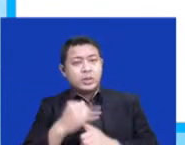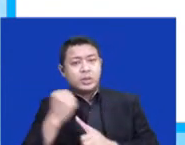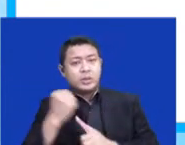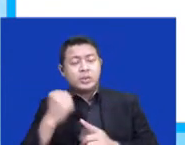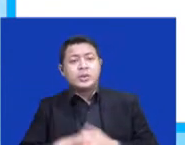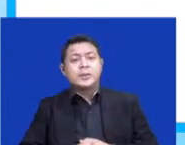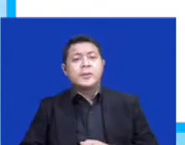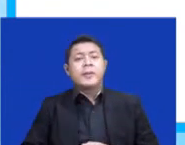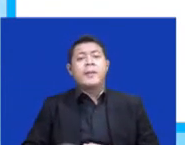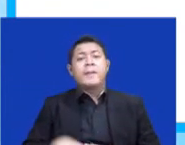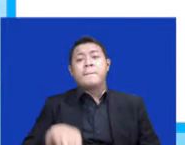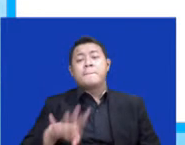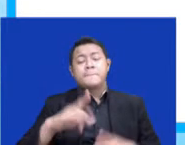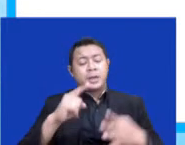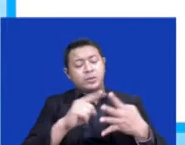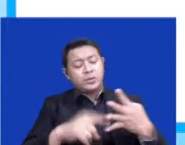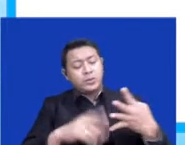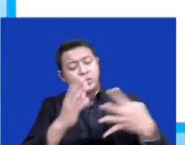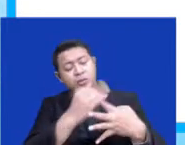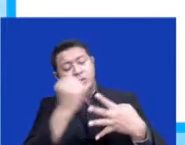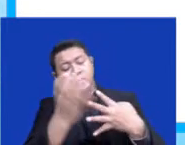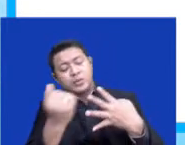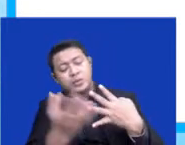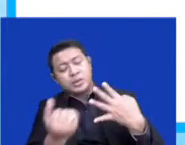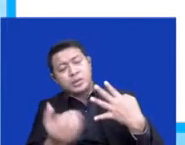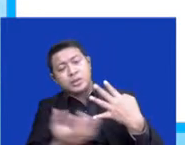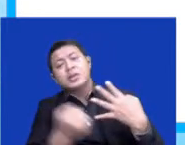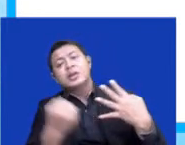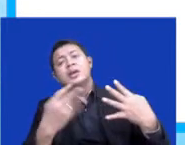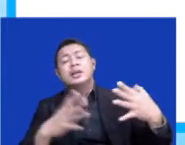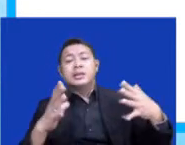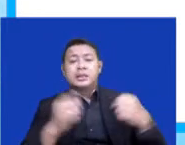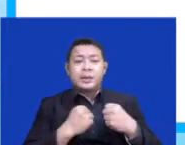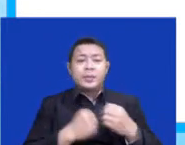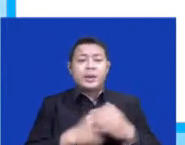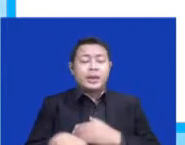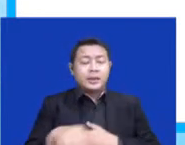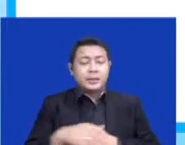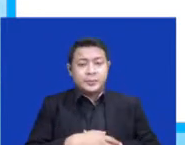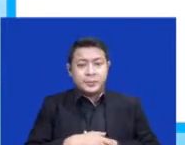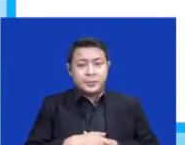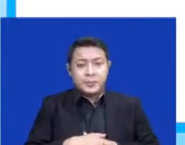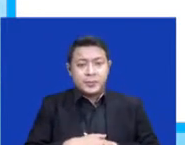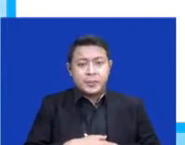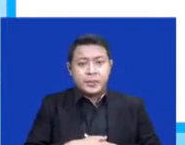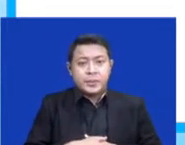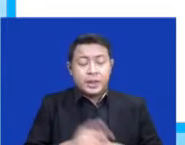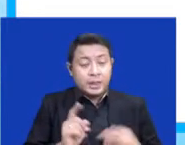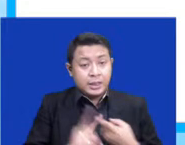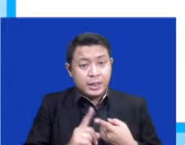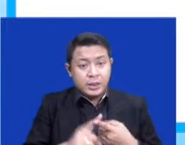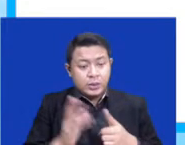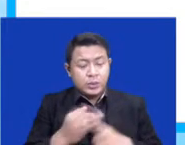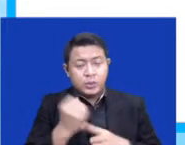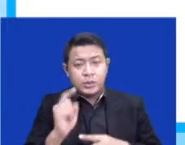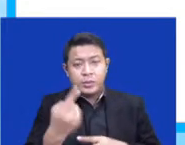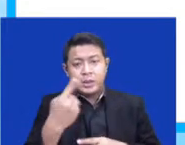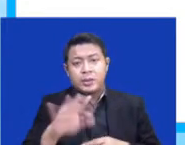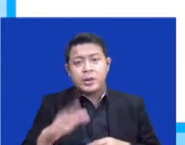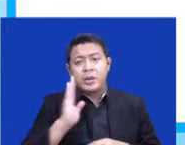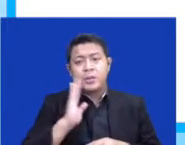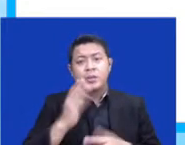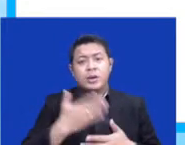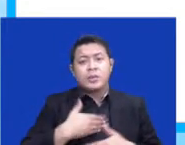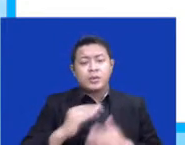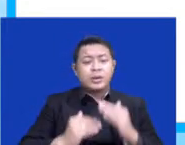4 tujuan yang akan kita capai melalui YHP kedua ini hampir sama dengan YHP yang pertama, yaitu tujuan pertama, kaum muda memiliki